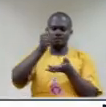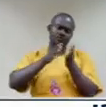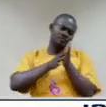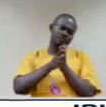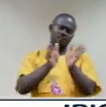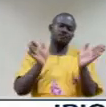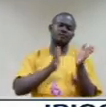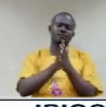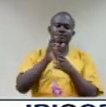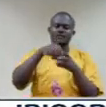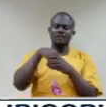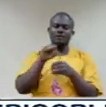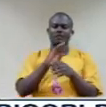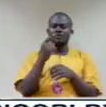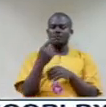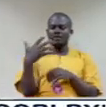izashorwamo miliyari